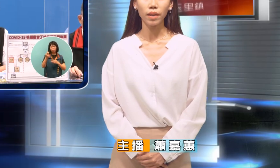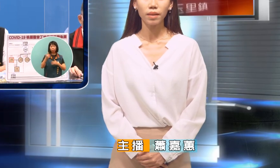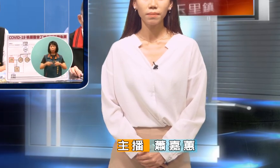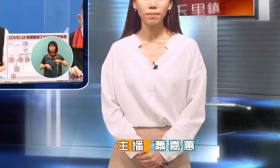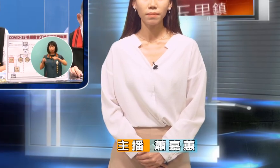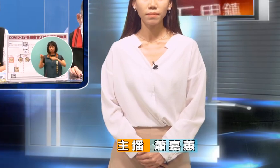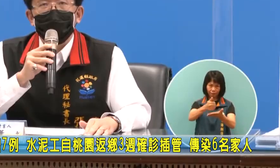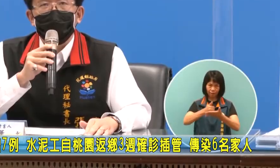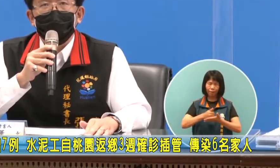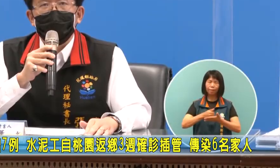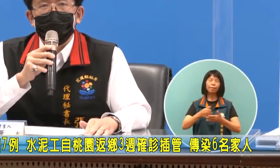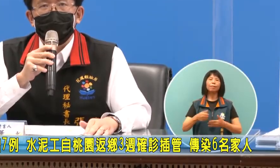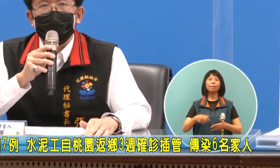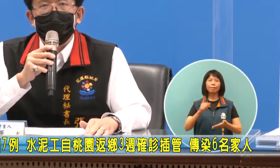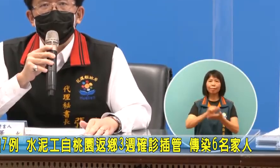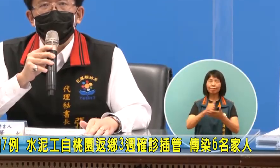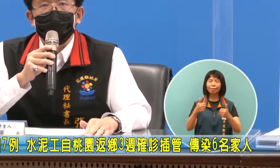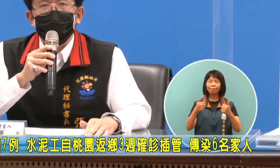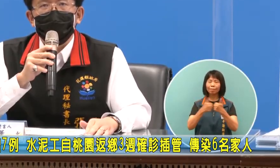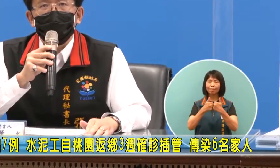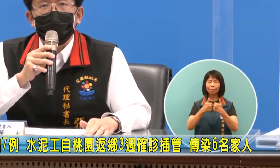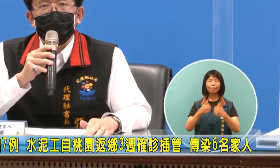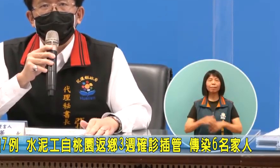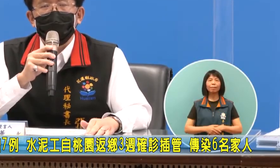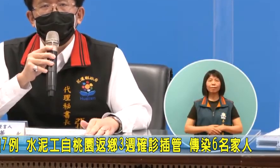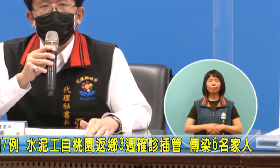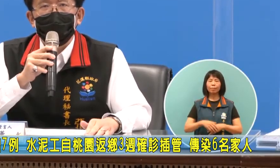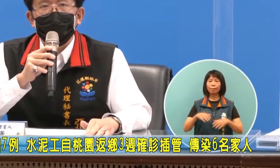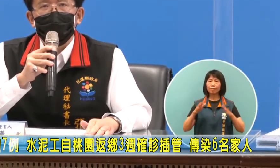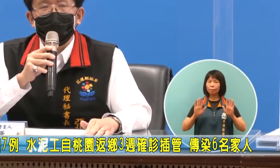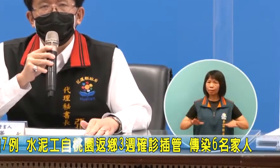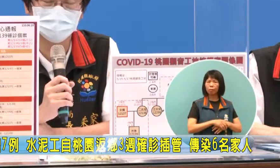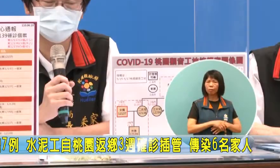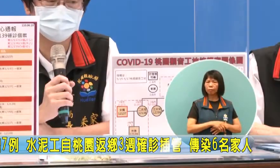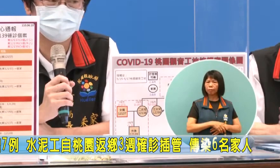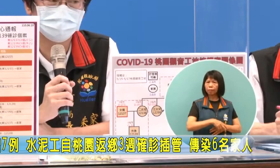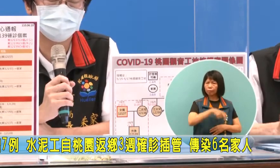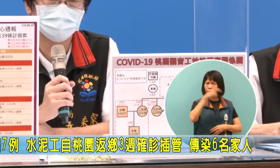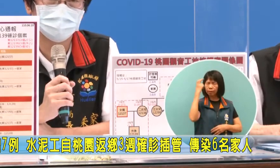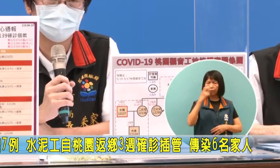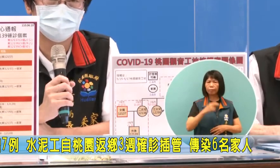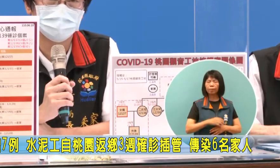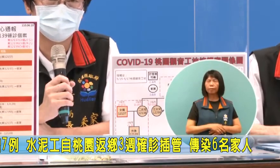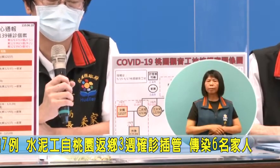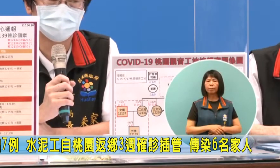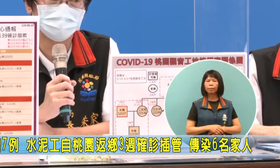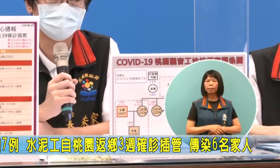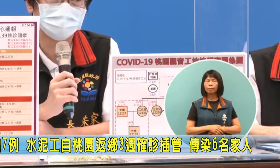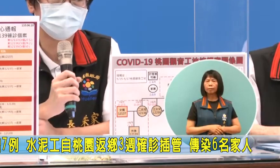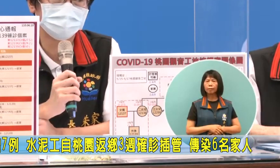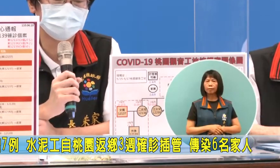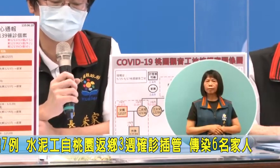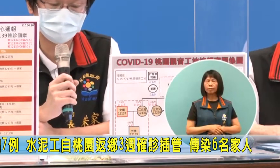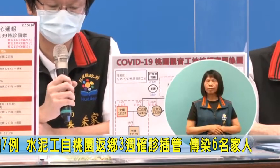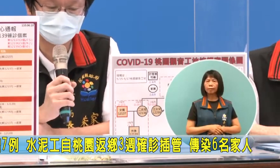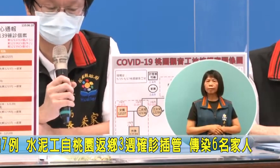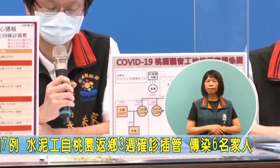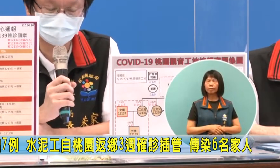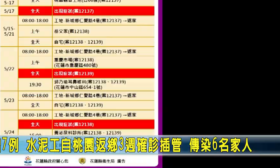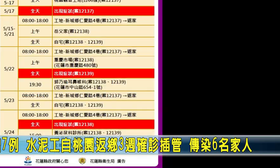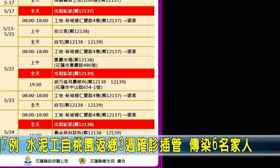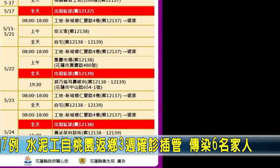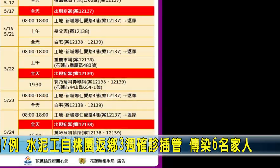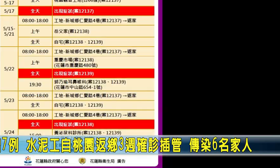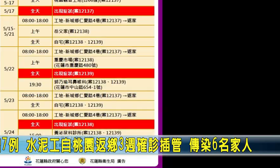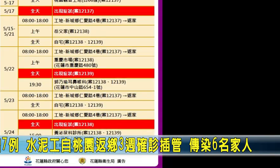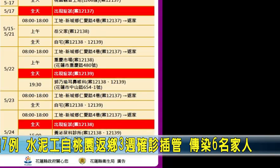18岁。 花莲县卫生局局长崔良表示，50多岁水泥工上个月15号到17号到桃